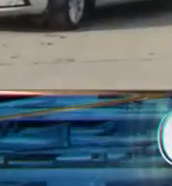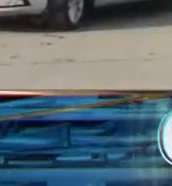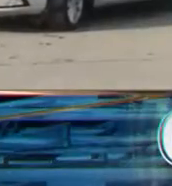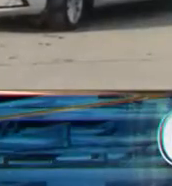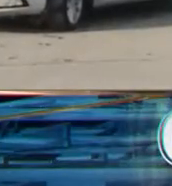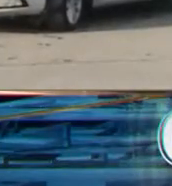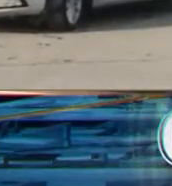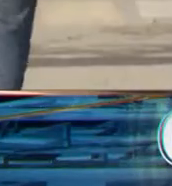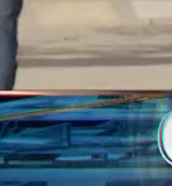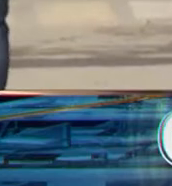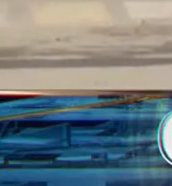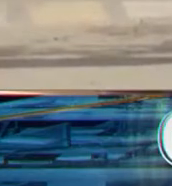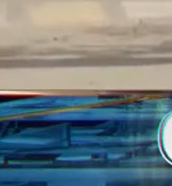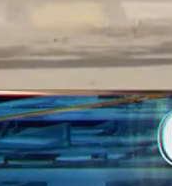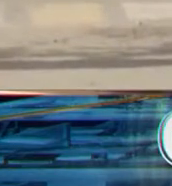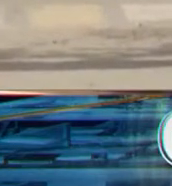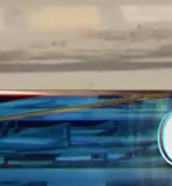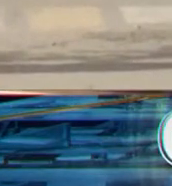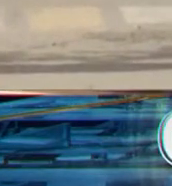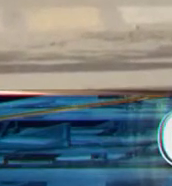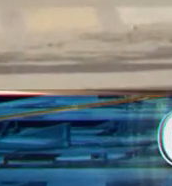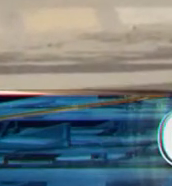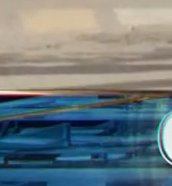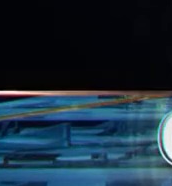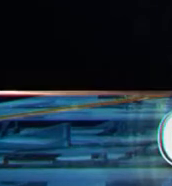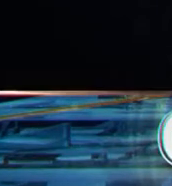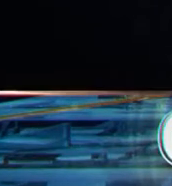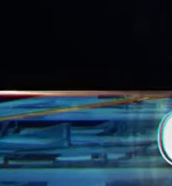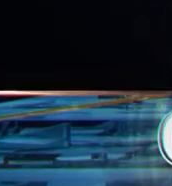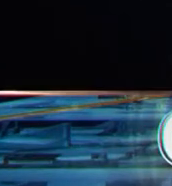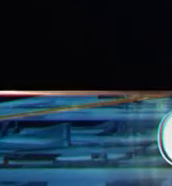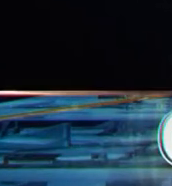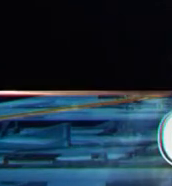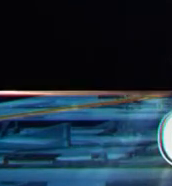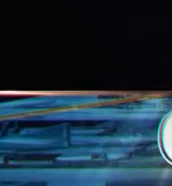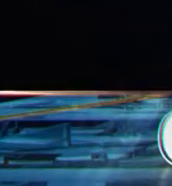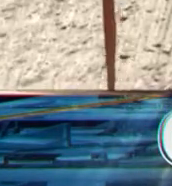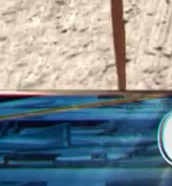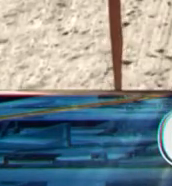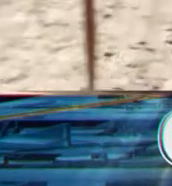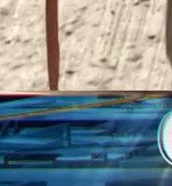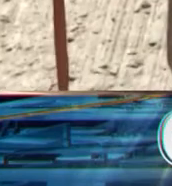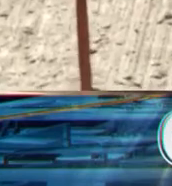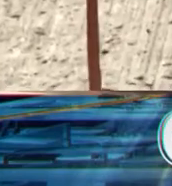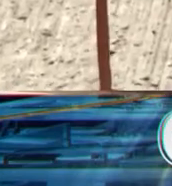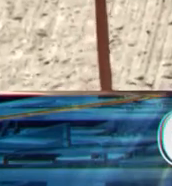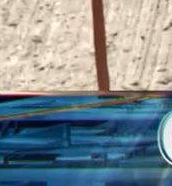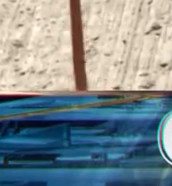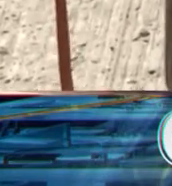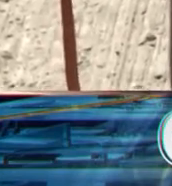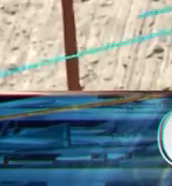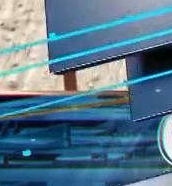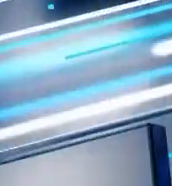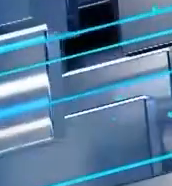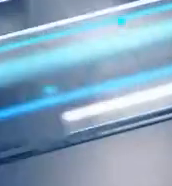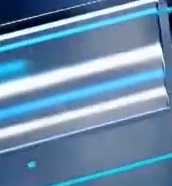Особый контроль. На таможенных пунктах Алматинской области принимаются специальные меры, чтобы не допустить распространения коронавируса.